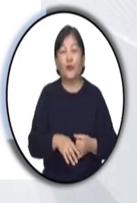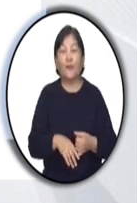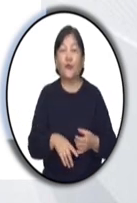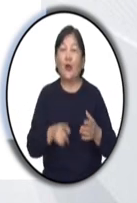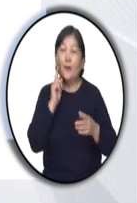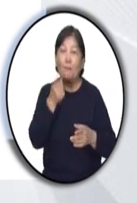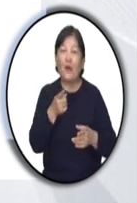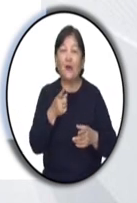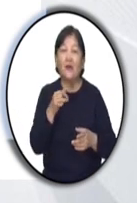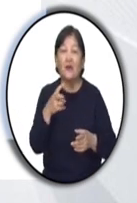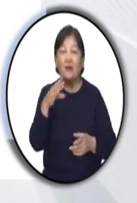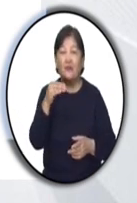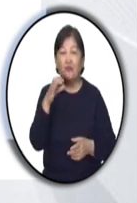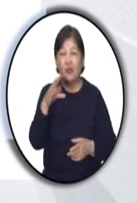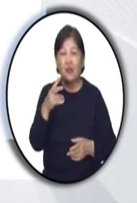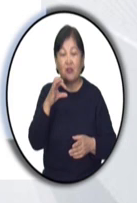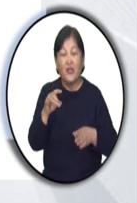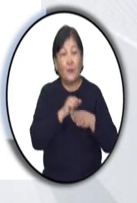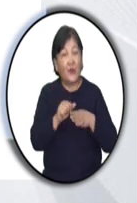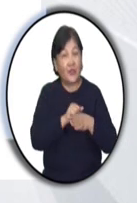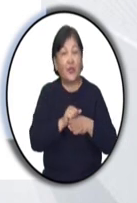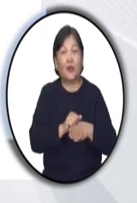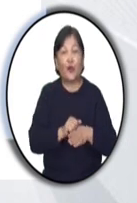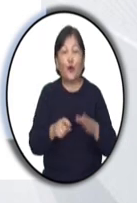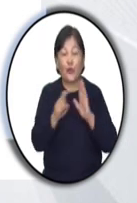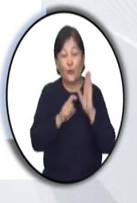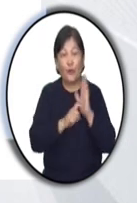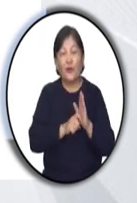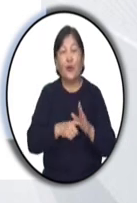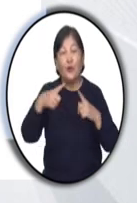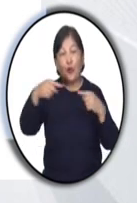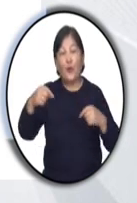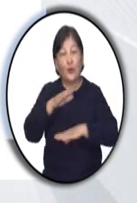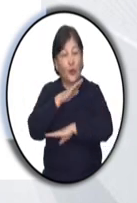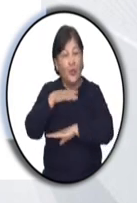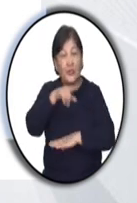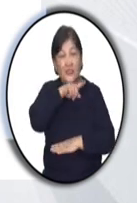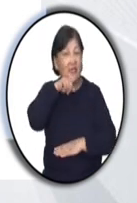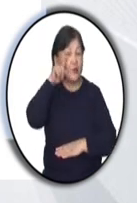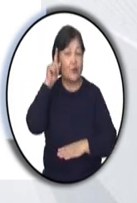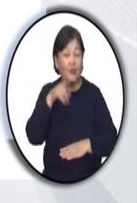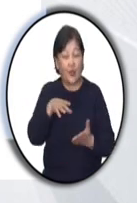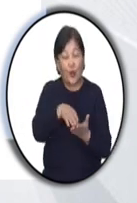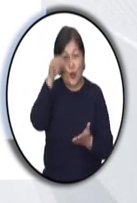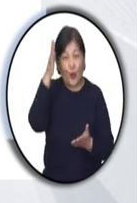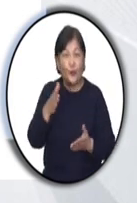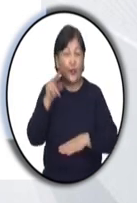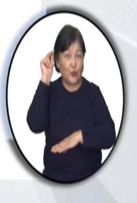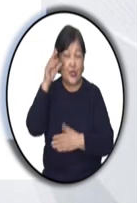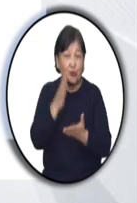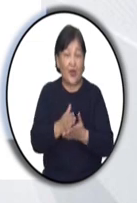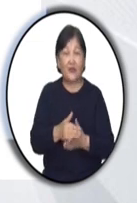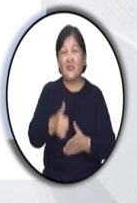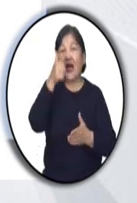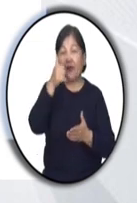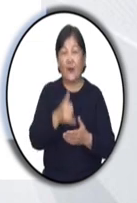байна. Жишээлбэл сүүлийн үед бол энэ мянган инженерийг бэлтгэх нь Японд одоо хэрэгжүүлж байгаа энэ хөтөлбөр бол бас амжилттай хэрэгжиж байгаа. Сайн хөтөлбөр гэж ингэж үзэж байгаа. За